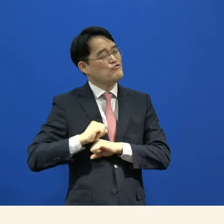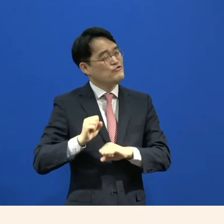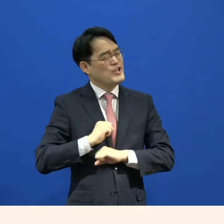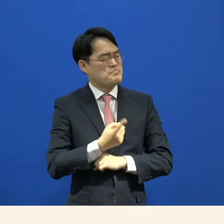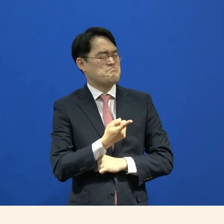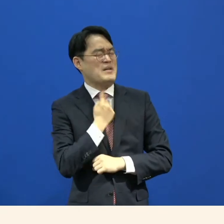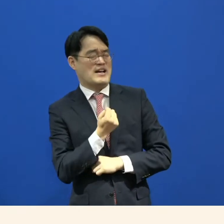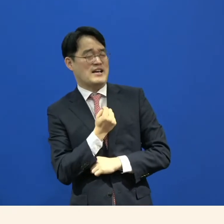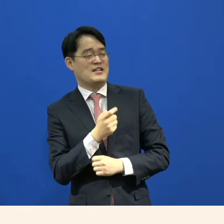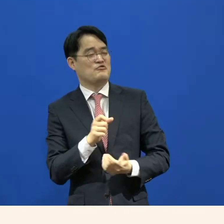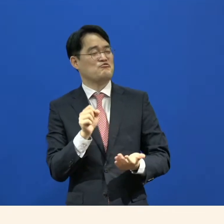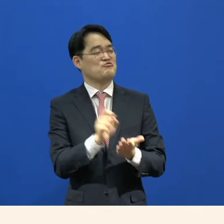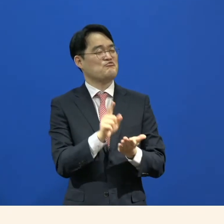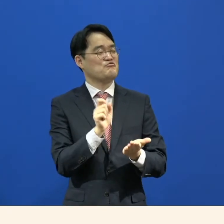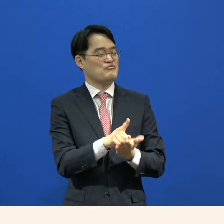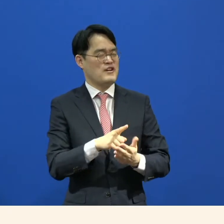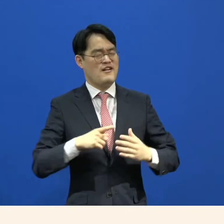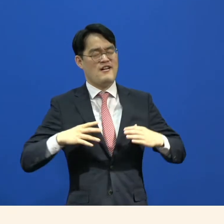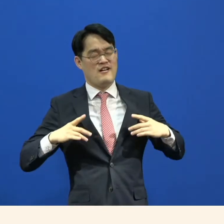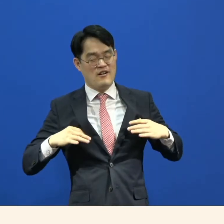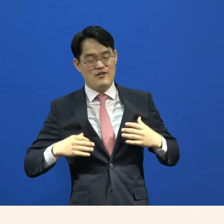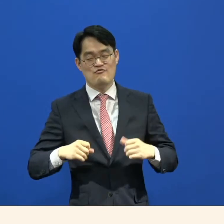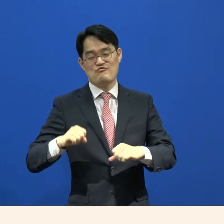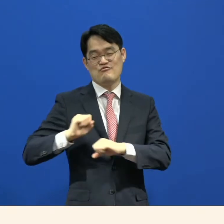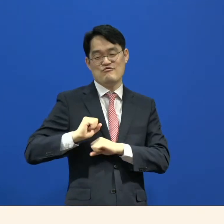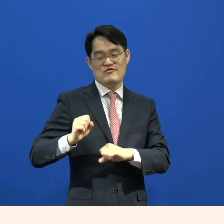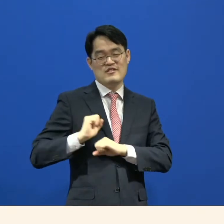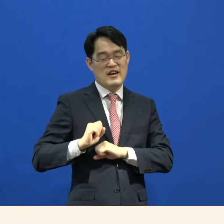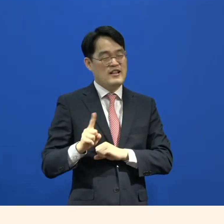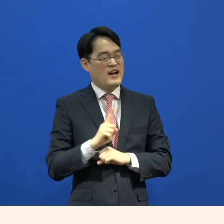군대에서 축구하는 얘기 나오고,